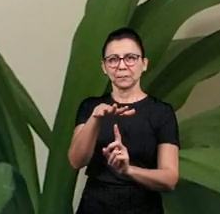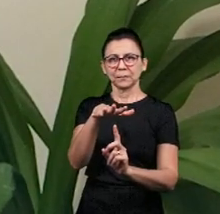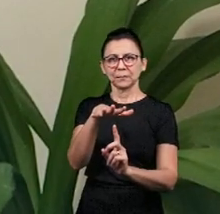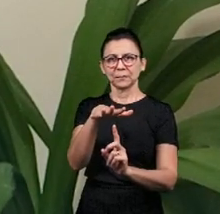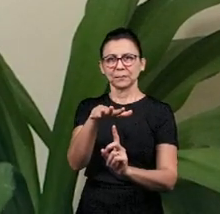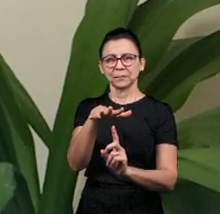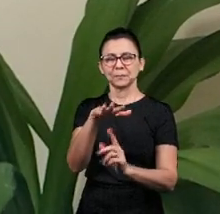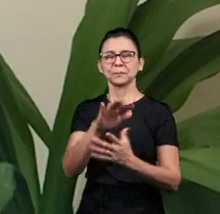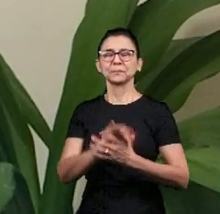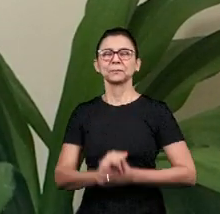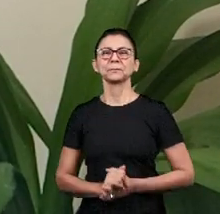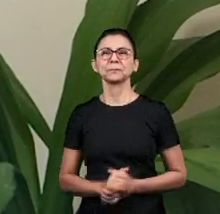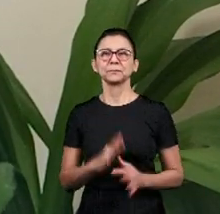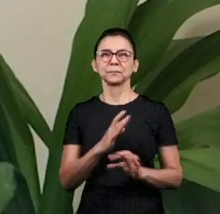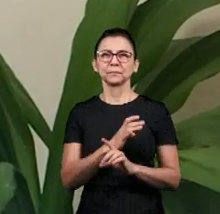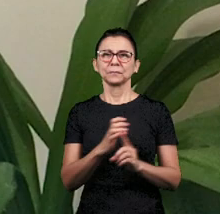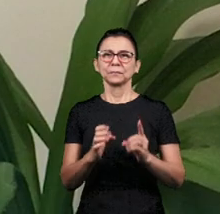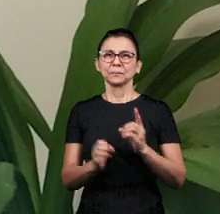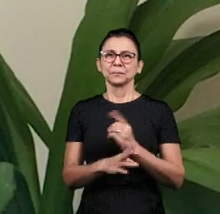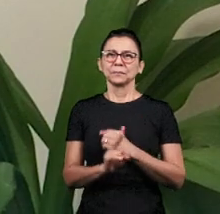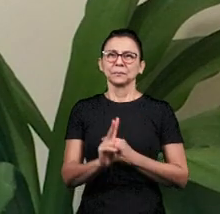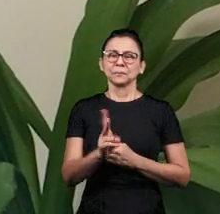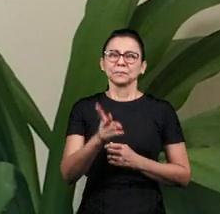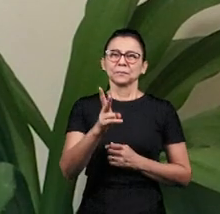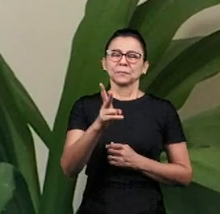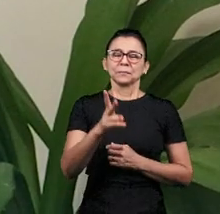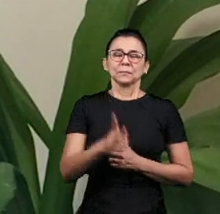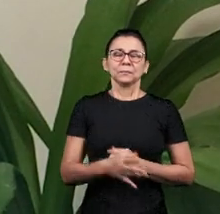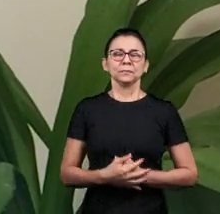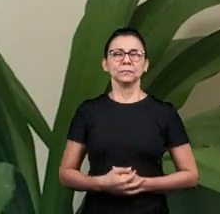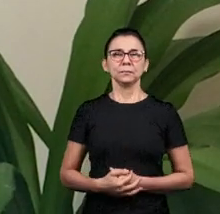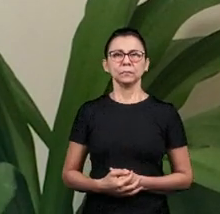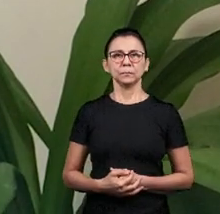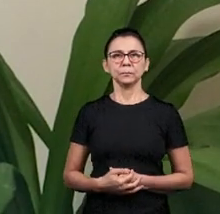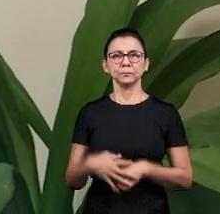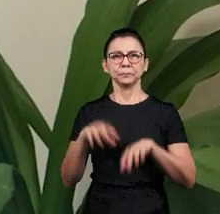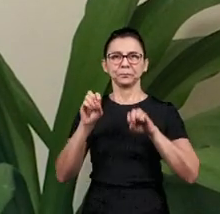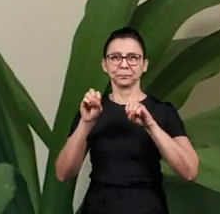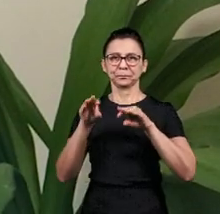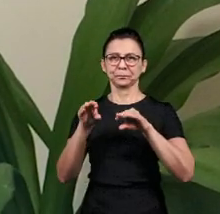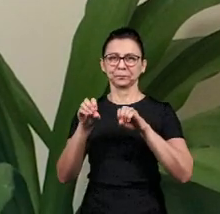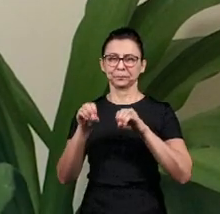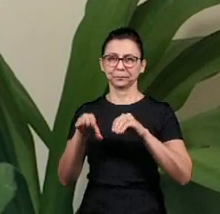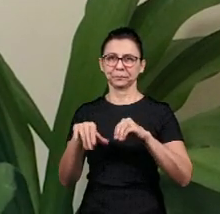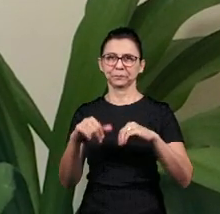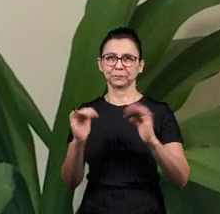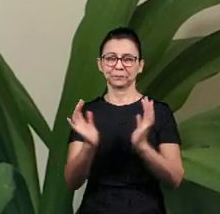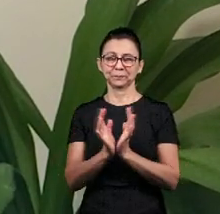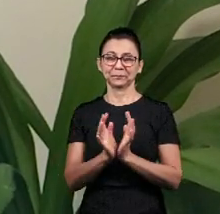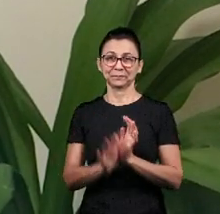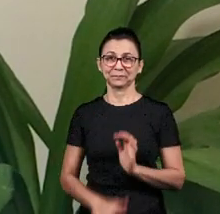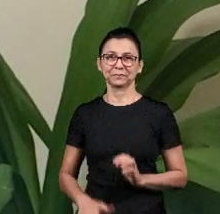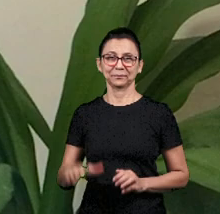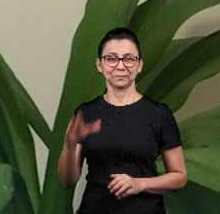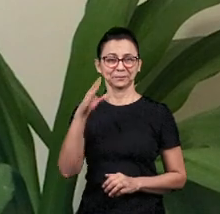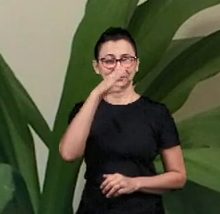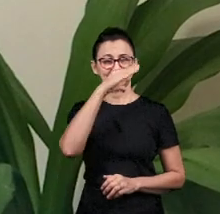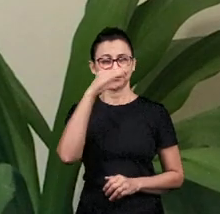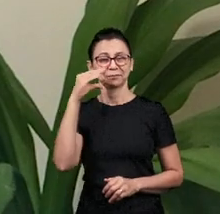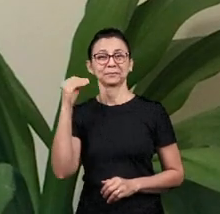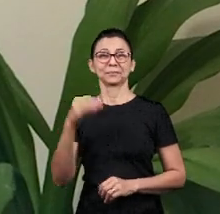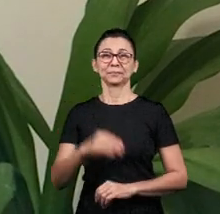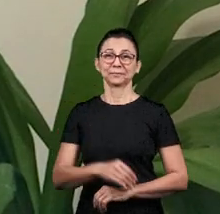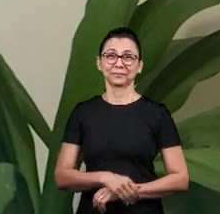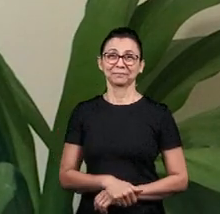dans la séquence de l'école biblique, elles puissent recevoir l'enseignement qui sera transmis maintenant pour les classes des